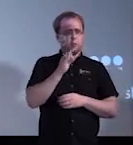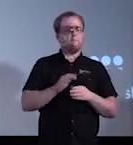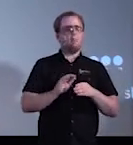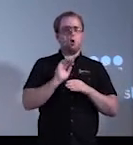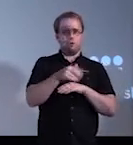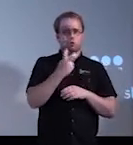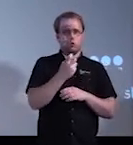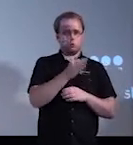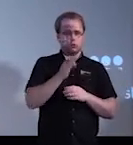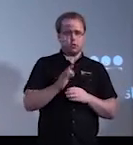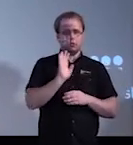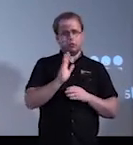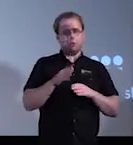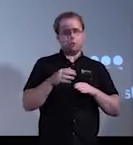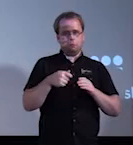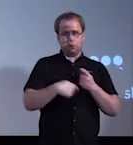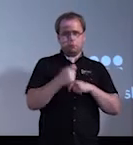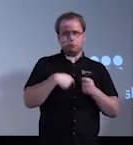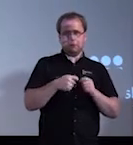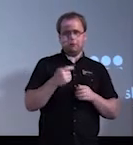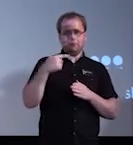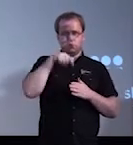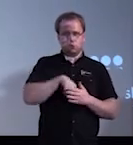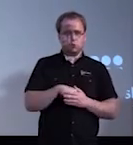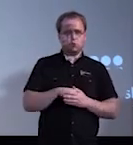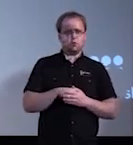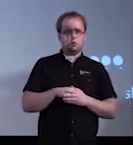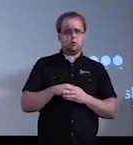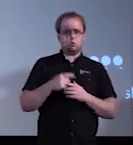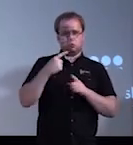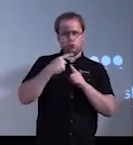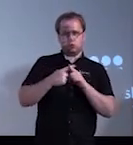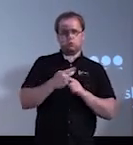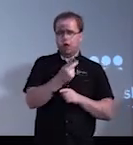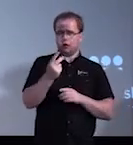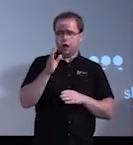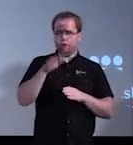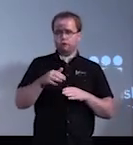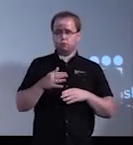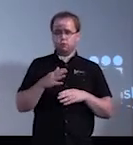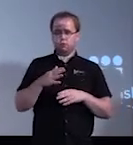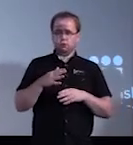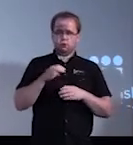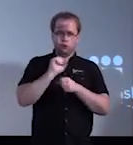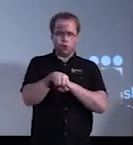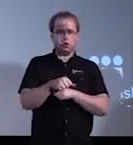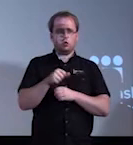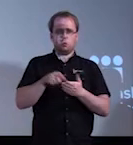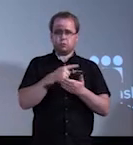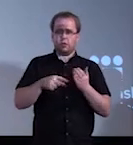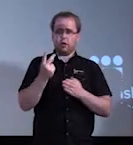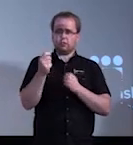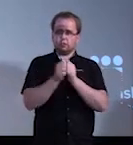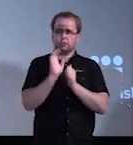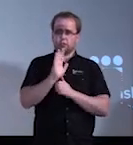högre krav på att kulturpolitiken använder sina begränsade medel till att kompensera för det här bortfallet och så vidare. Ändå ser jag,